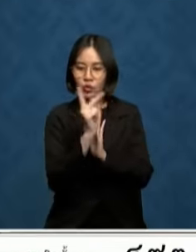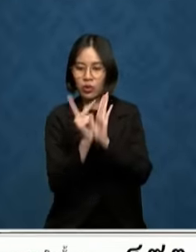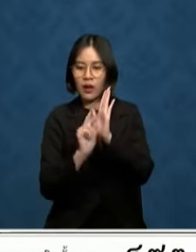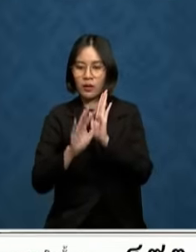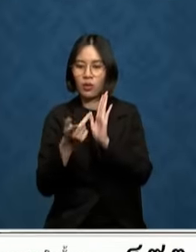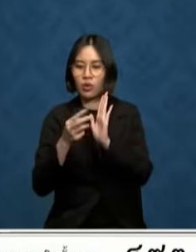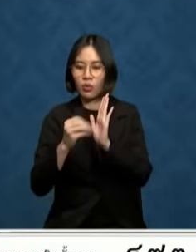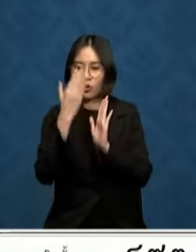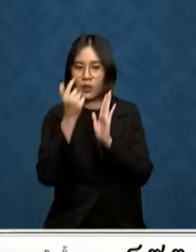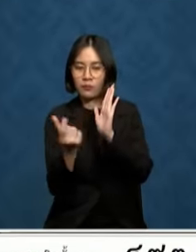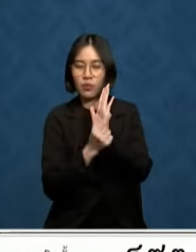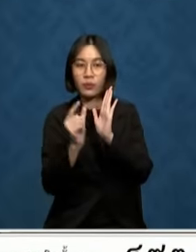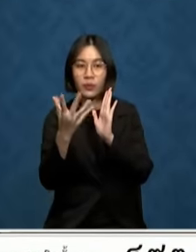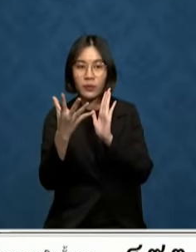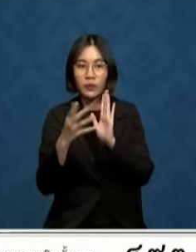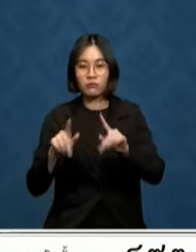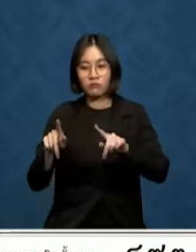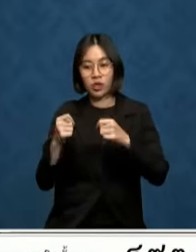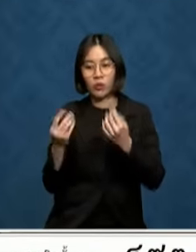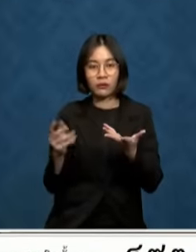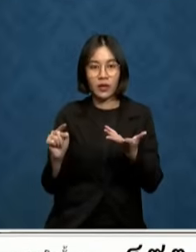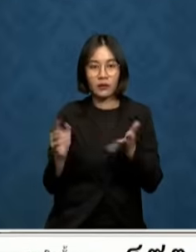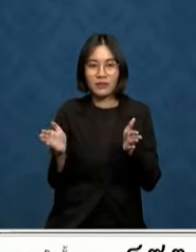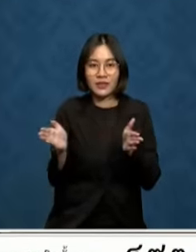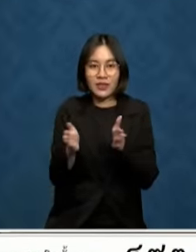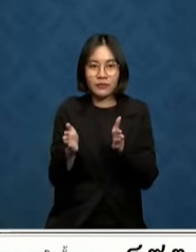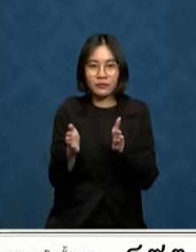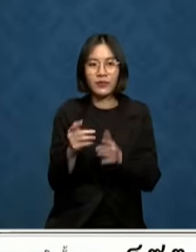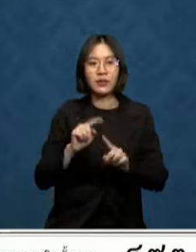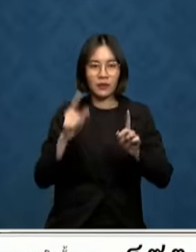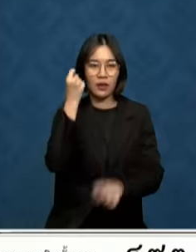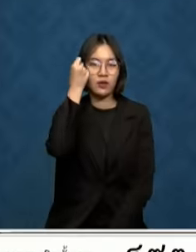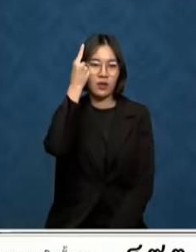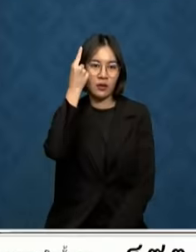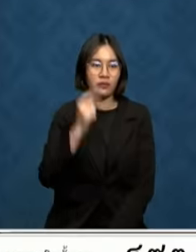or Qualคำตอบทผมได้ สั้นกระชับแท้เข้าไใจ